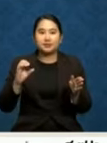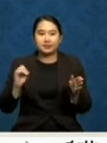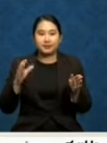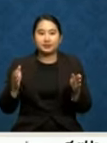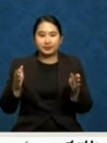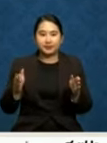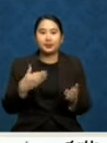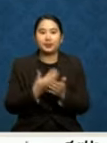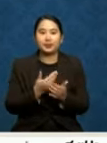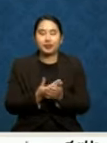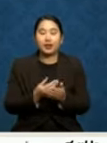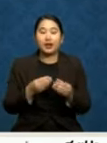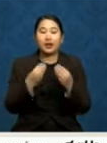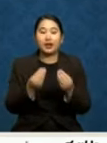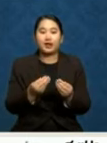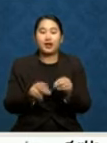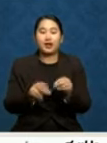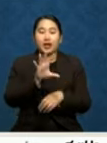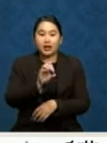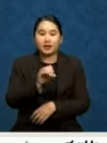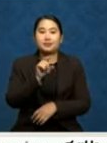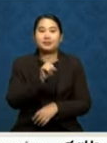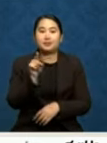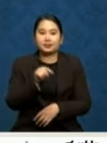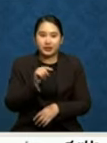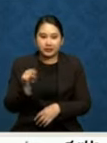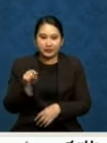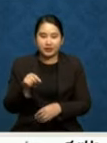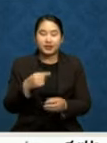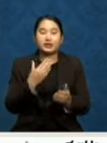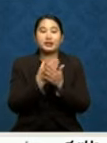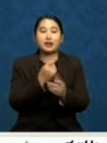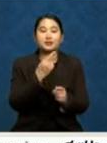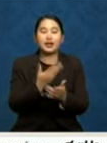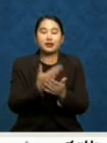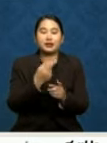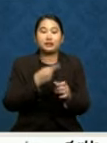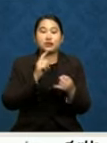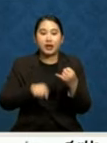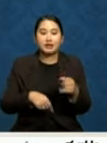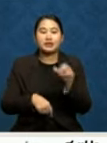ให้ได้รับเงินทุนเลี้ยงชีพร้อยละ50ของเงินประจำตำแหน่งเดือนสุดท้ายก็คือ